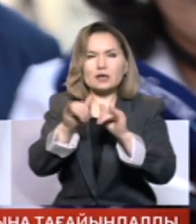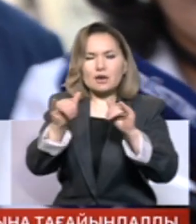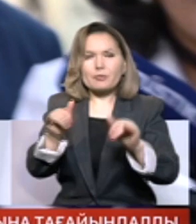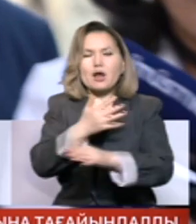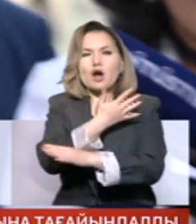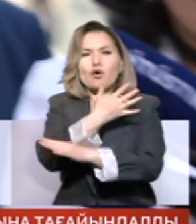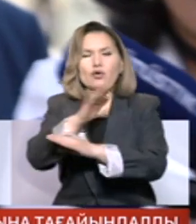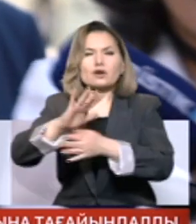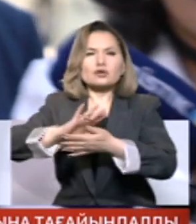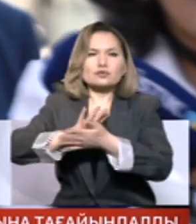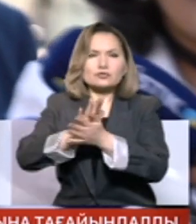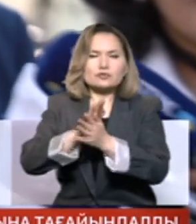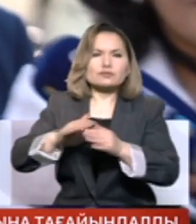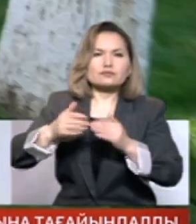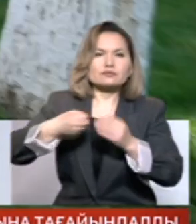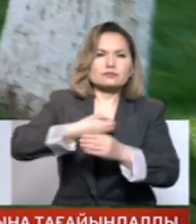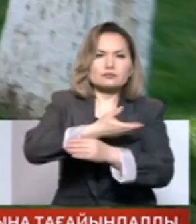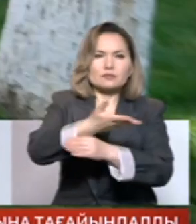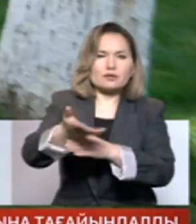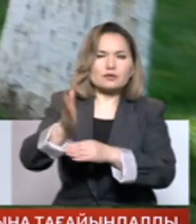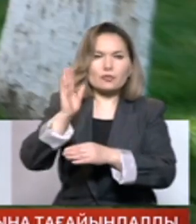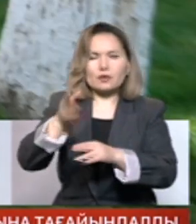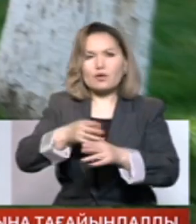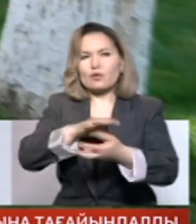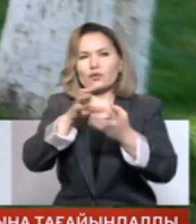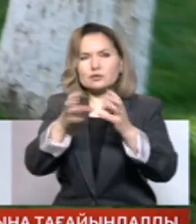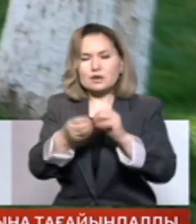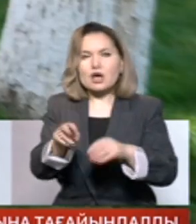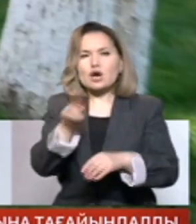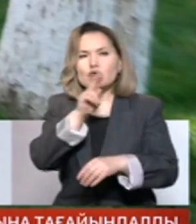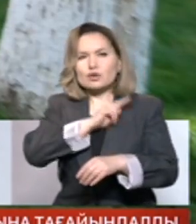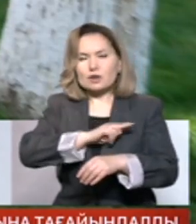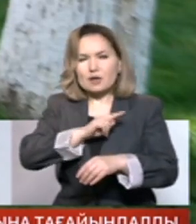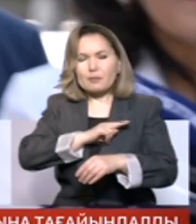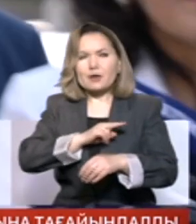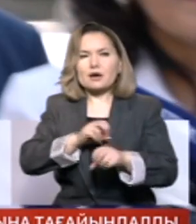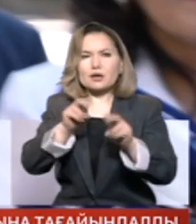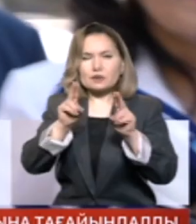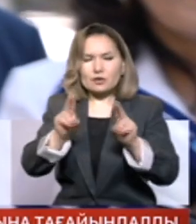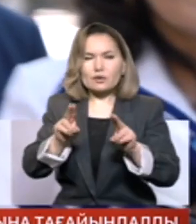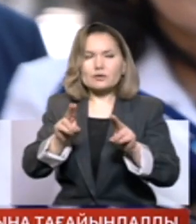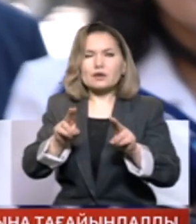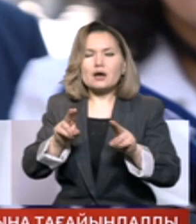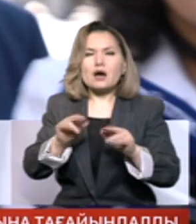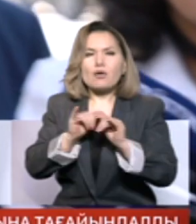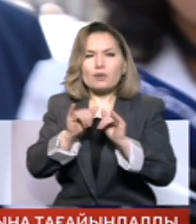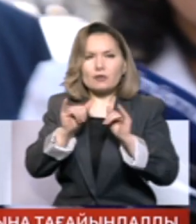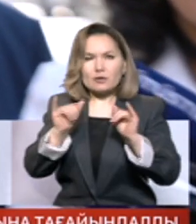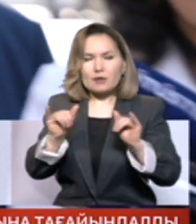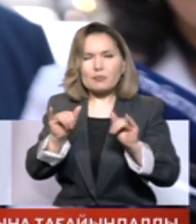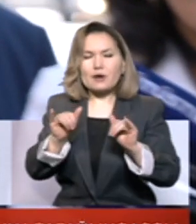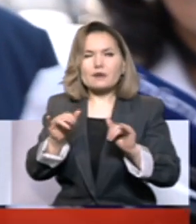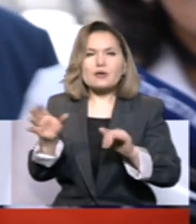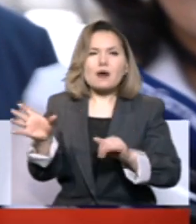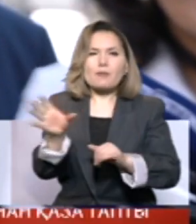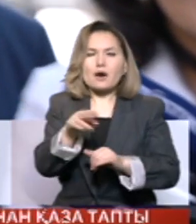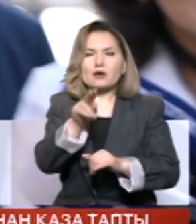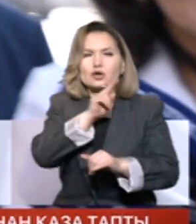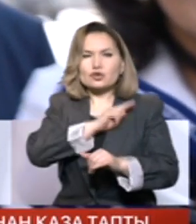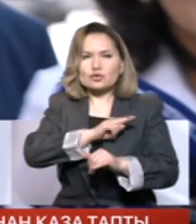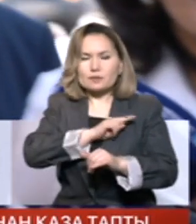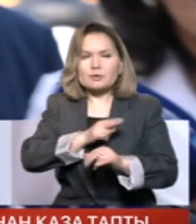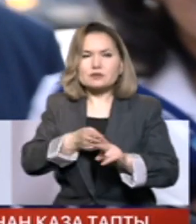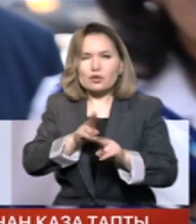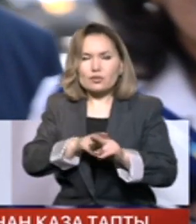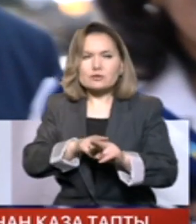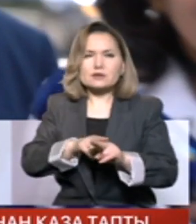орман, сонда орман сияқты болайын деп тұр ғой. Бұл уақытта жаңағы ирригацияны, системаны бәрі бітеліп, жабылып қалған,